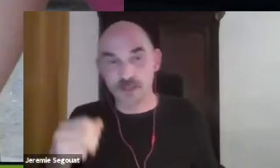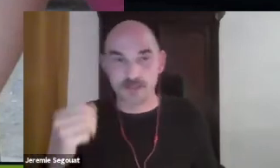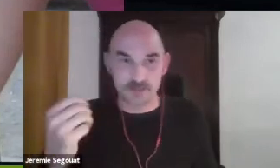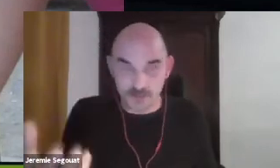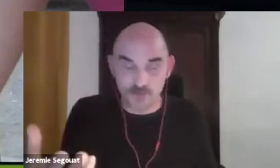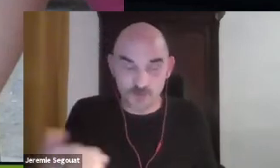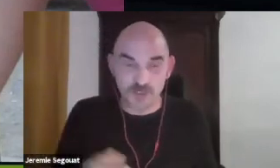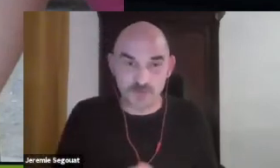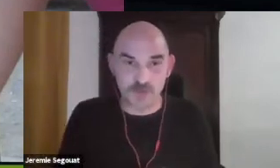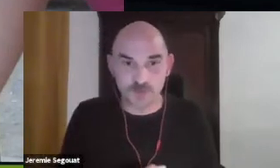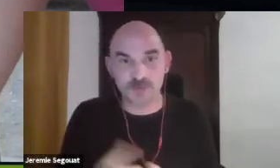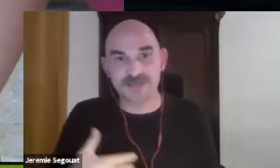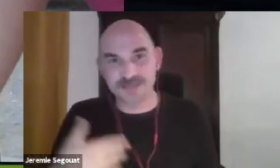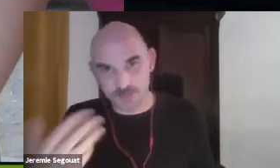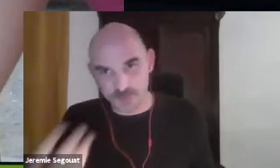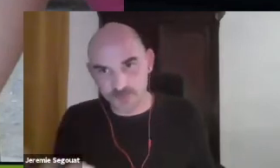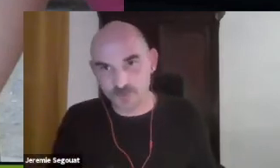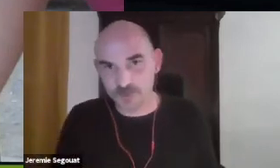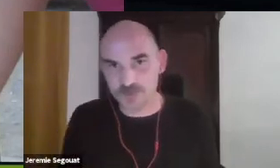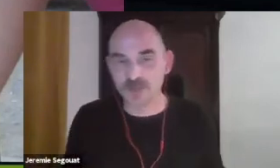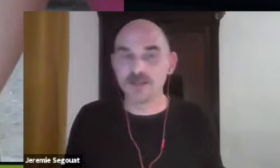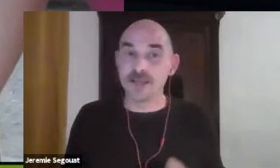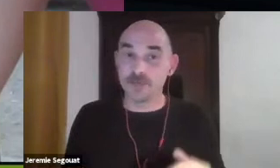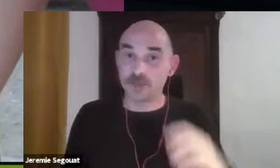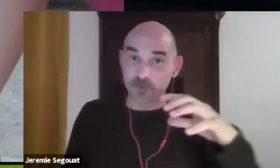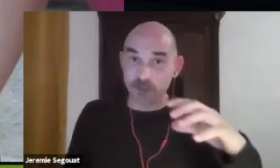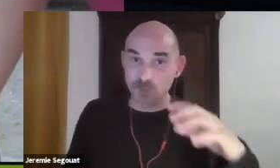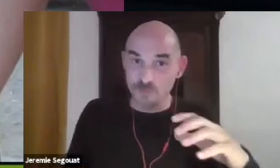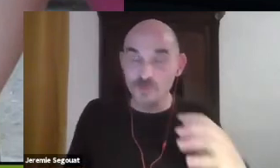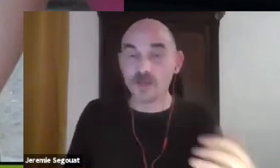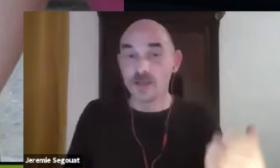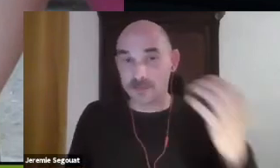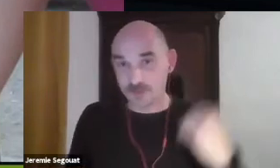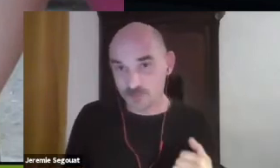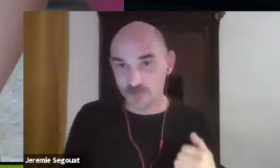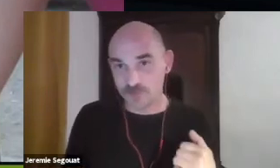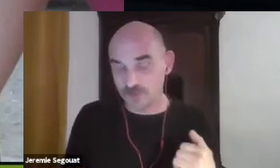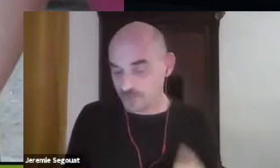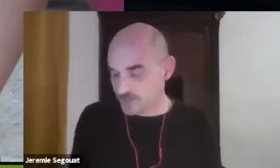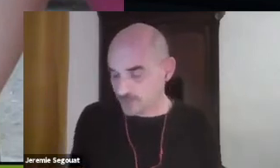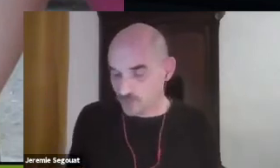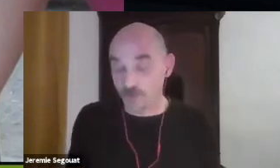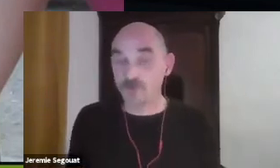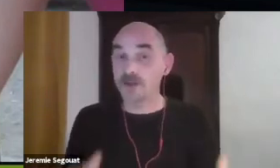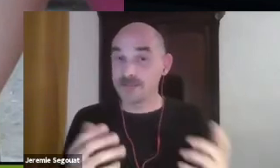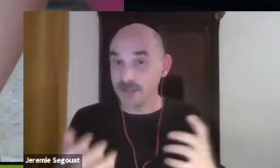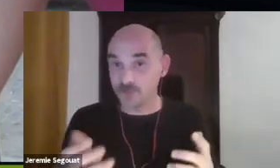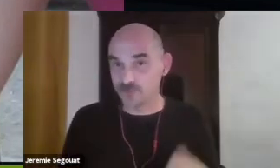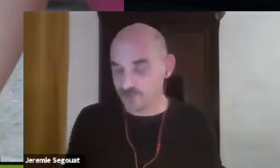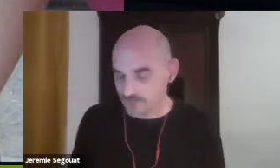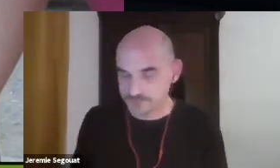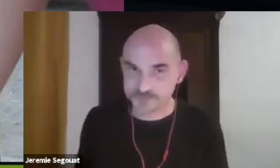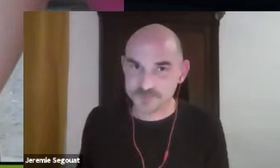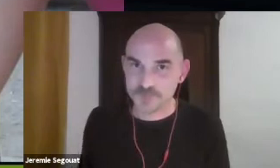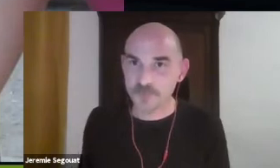dessous elle communique avec le personne elle s'exprime vers l'autre personne et avec l'autre main qui est dessus elles écoutent ce que dit l'autre personne donc on va voir un dialogue